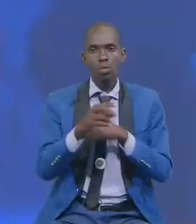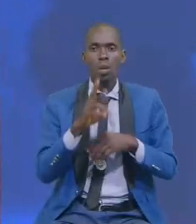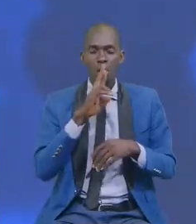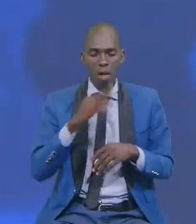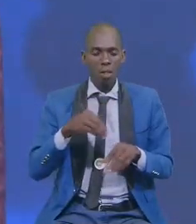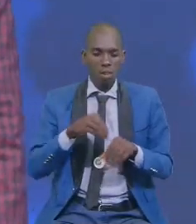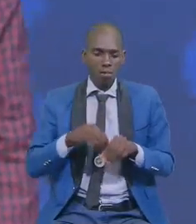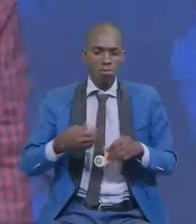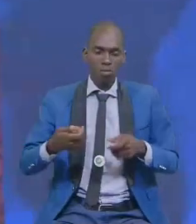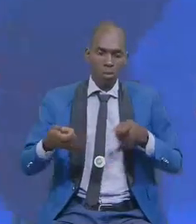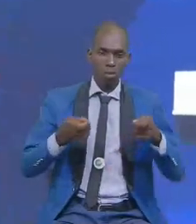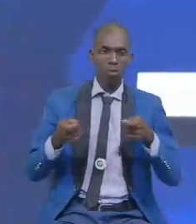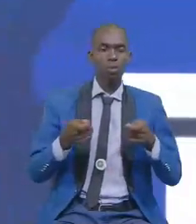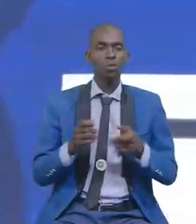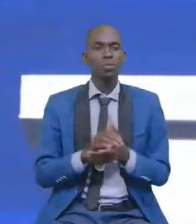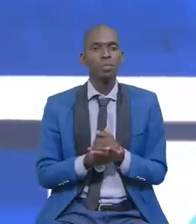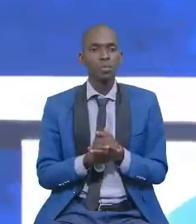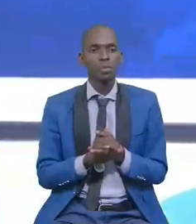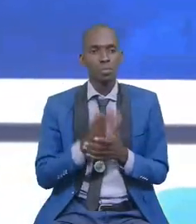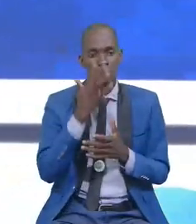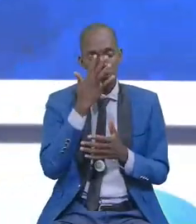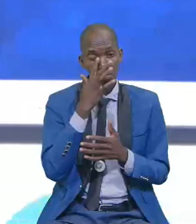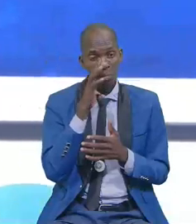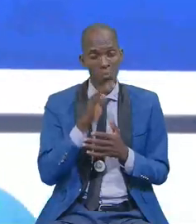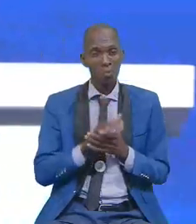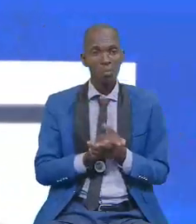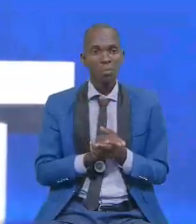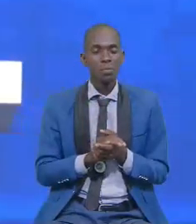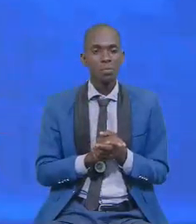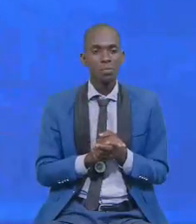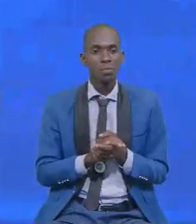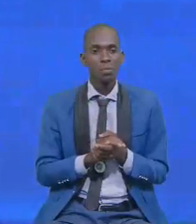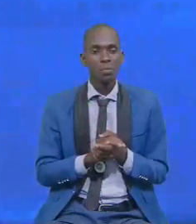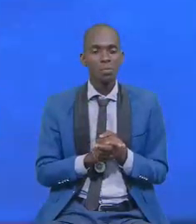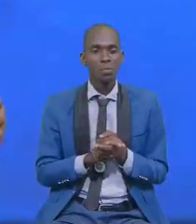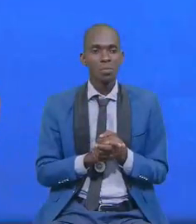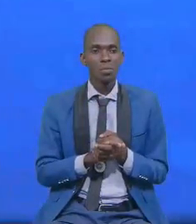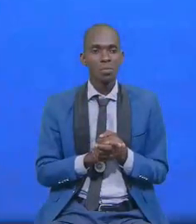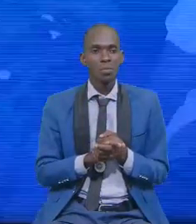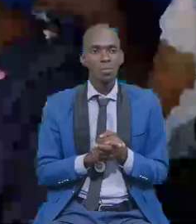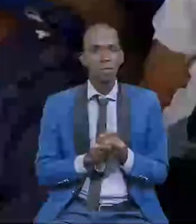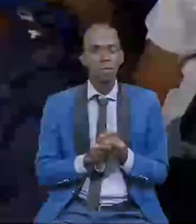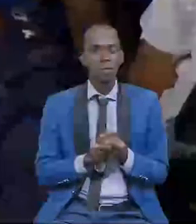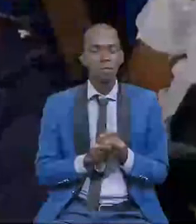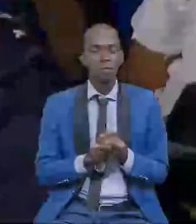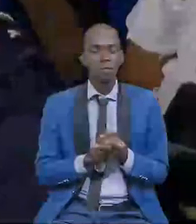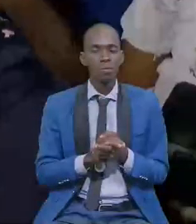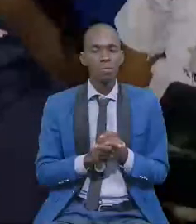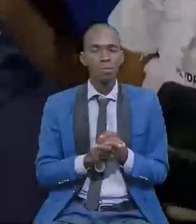Quand quelqu'un consomme quelque chose qui va détruire ta vie, tu ne suis pas ça parce que tu es tempéré, tu ne le suis pas.